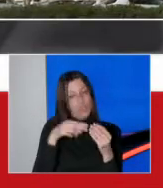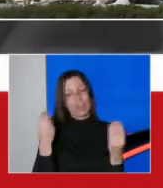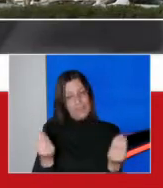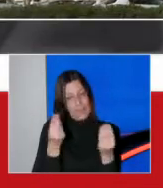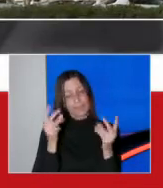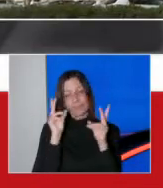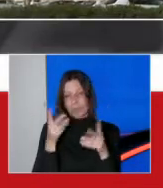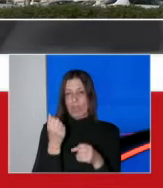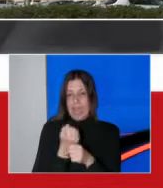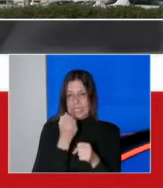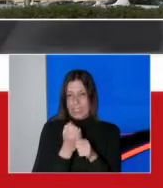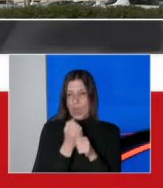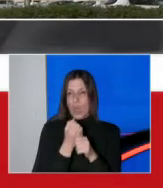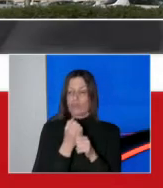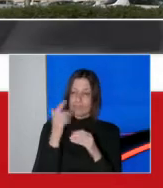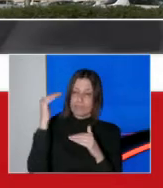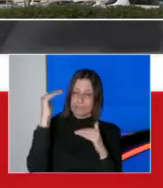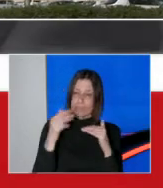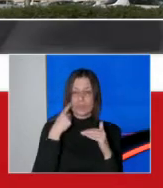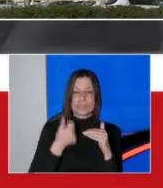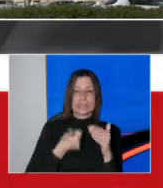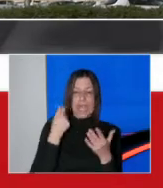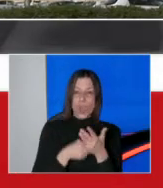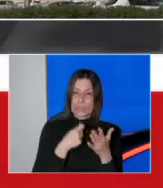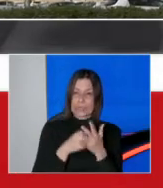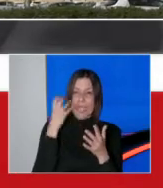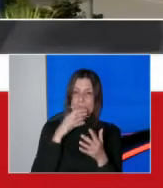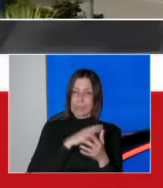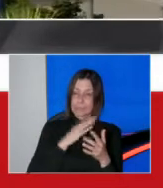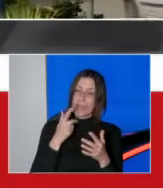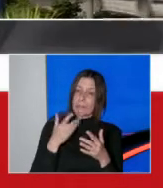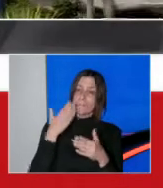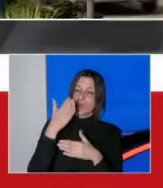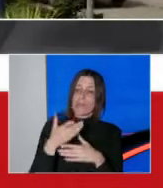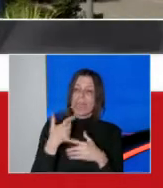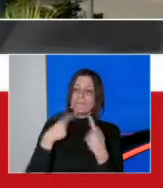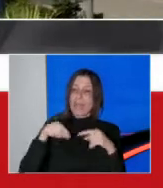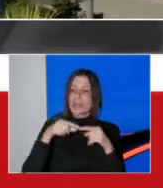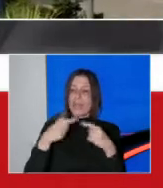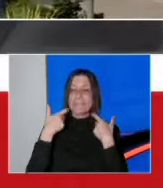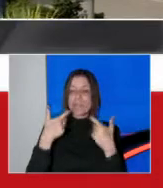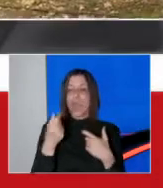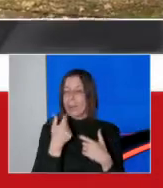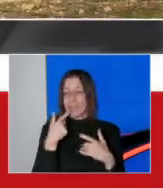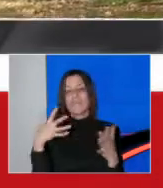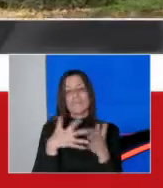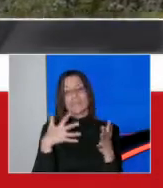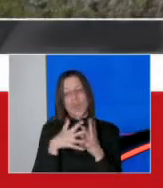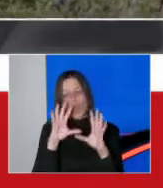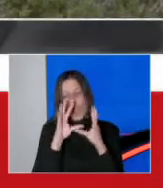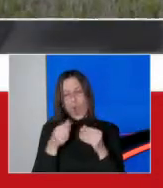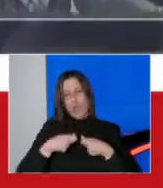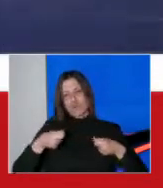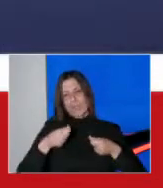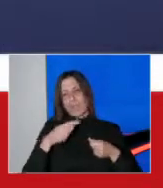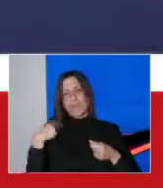שאפשר לעשות ולהפחיד. ראינו את שר האוצר אביגדור ליברמן פונה גם לוועדה לפיקוח מחירים היום, ואומר, כן. בואו תבדקו את כל השווקים של